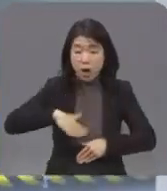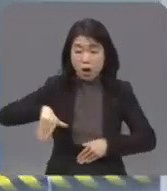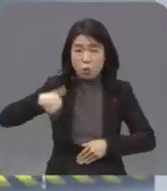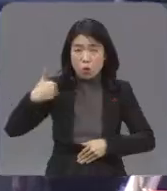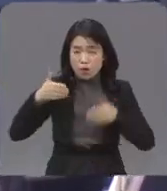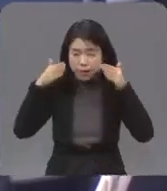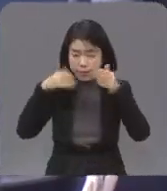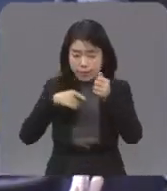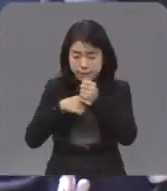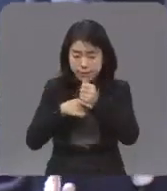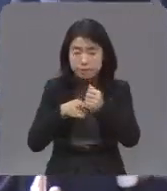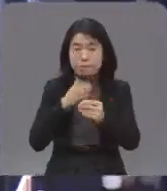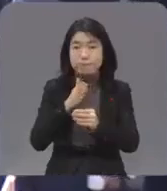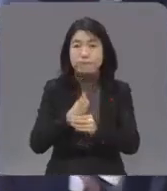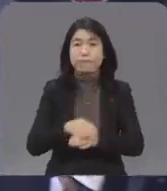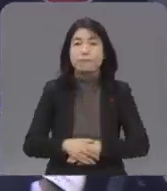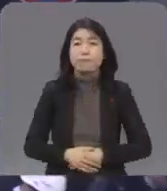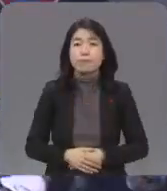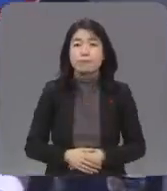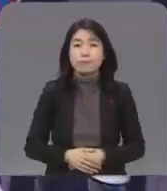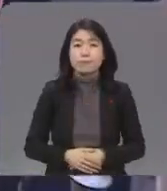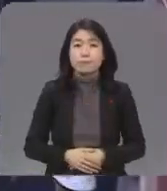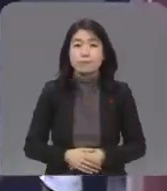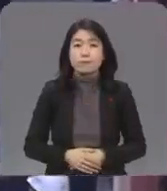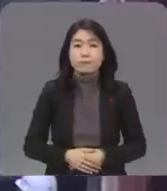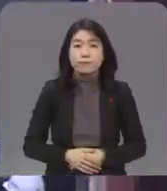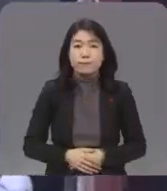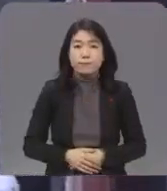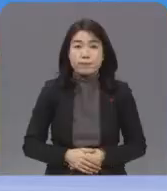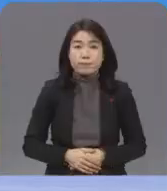조사하고 있습니다. KBS 뉴스 유승용입니다.